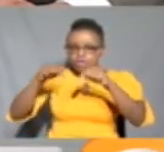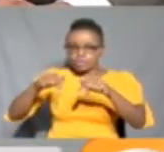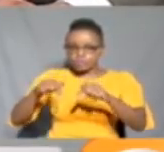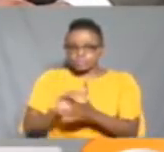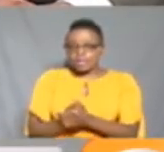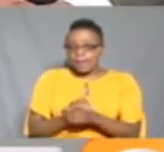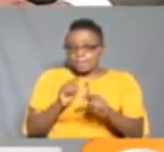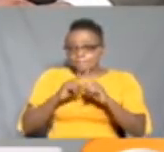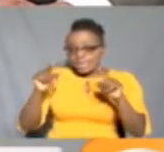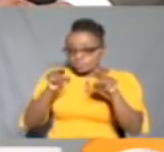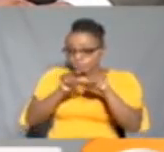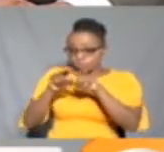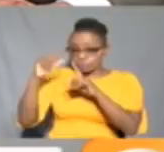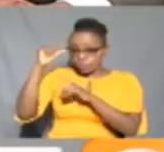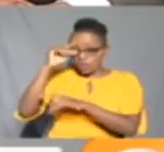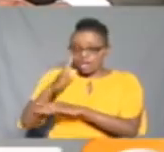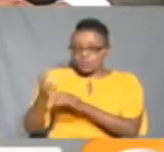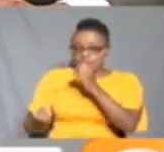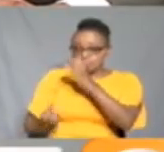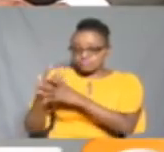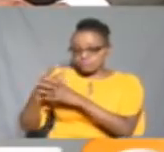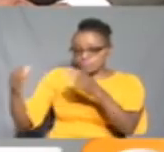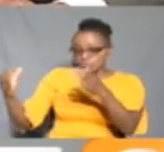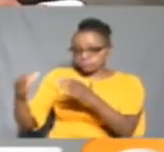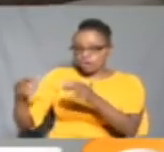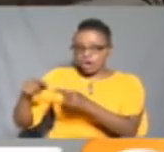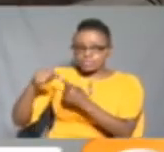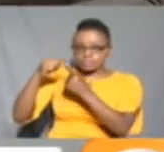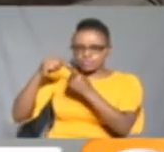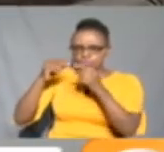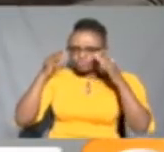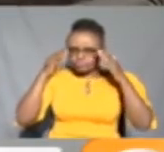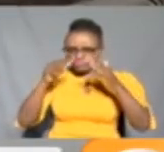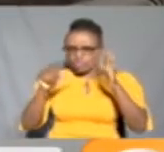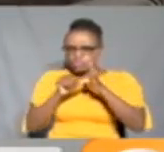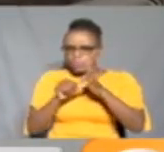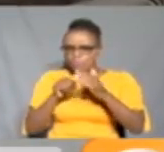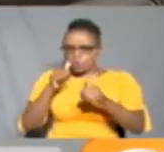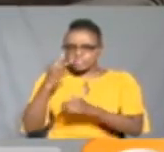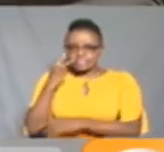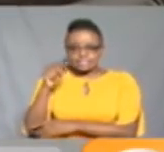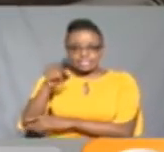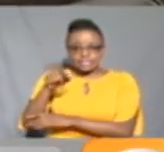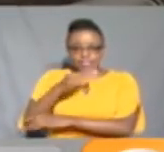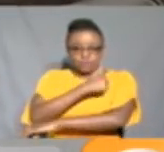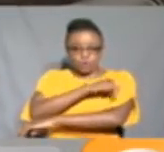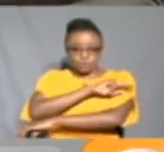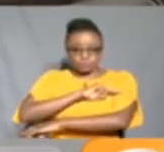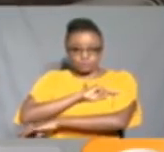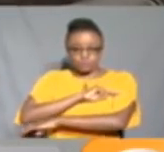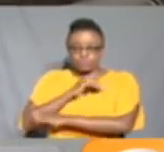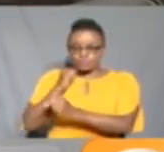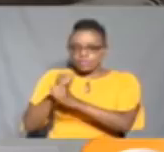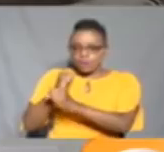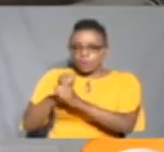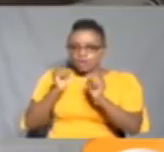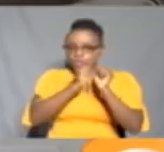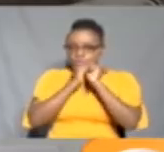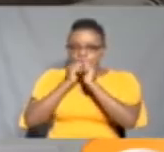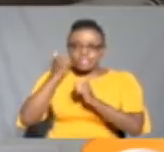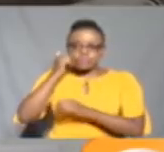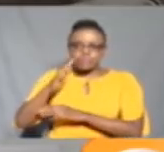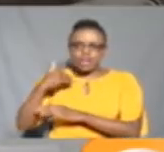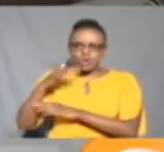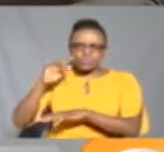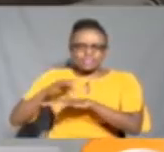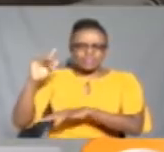leo. Aidha, Gavana Ann Waiguru amebuni jopo maalum kuangazia matatizo yanayoigubika hospitali hiyo. Na wafanyakazi wa afya pamoja na wagonjwa